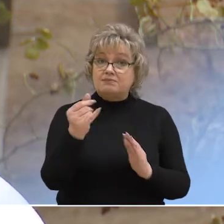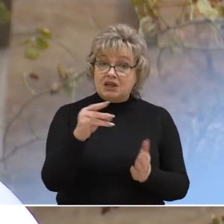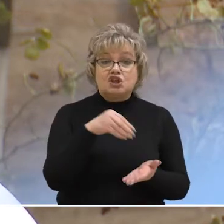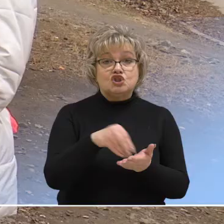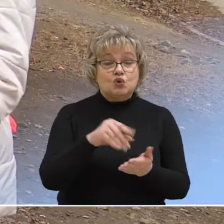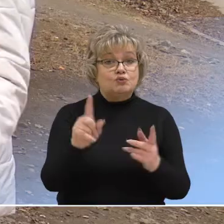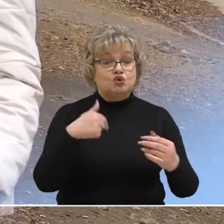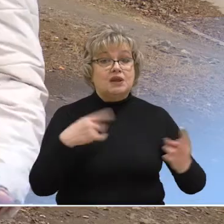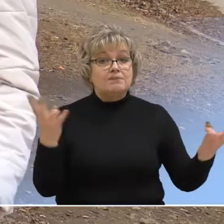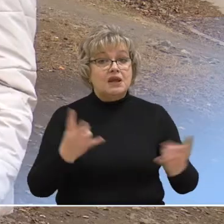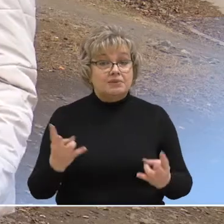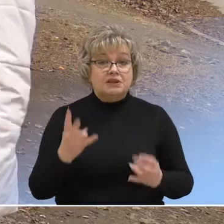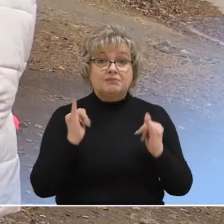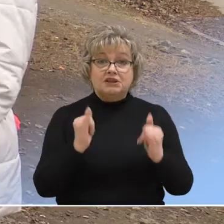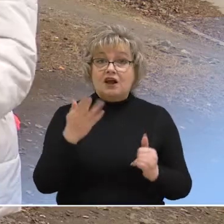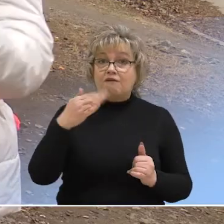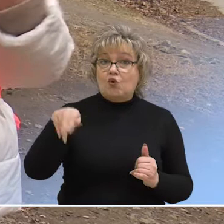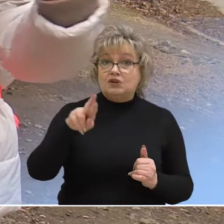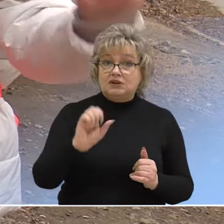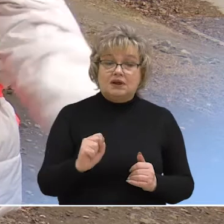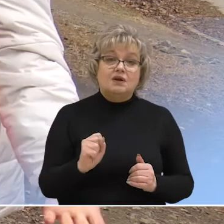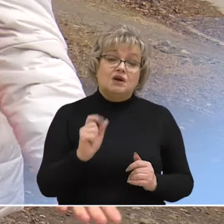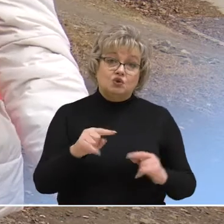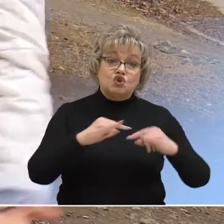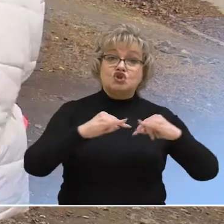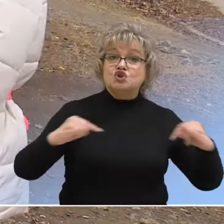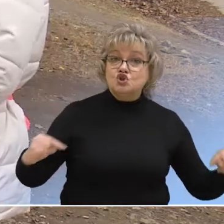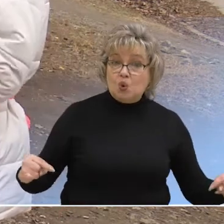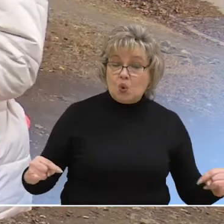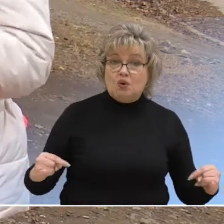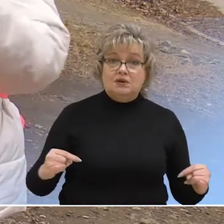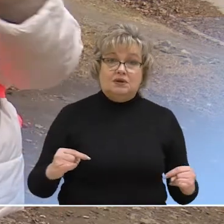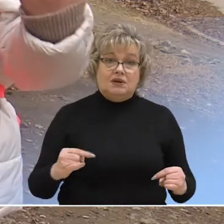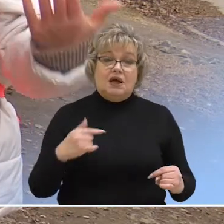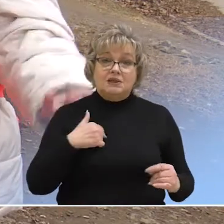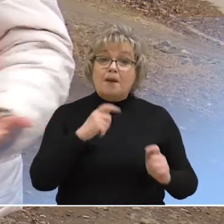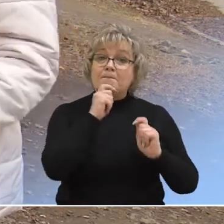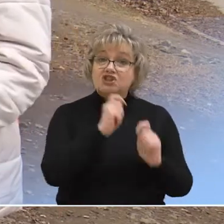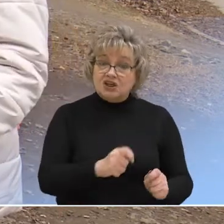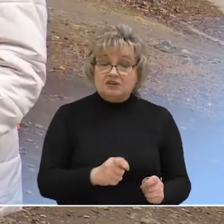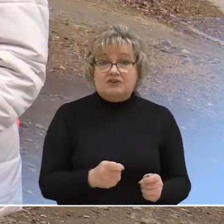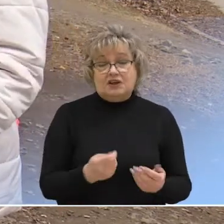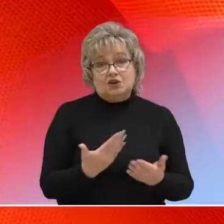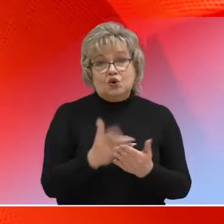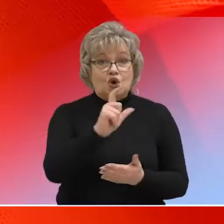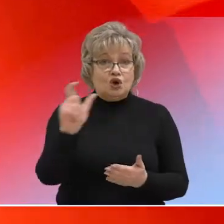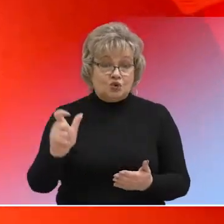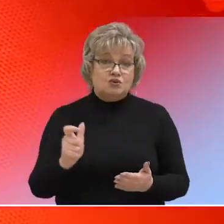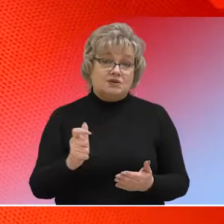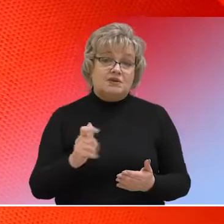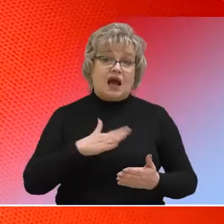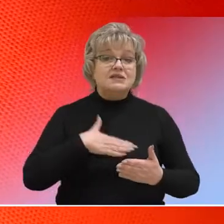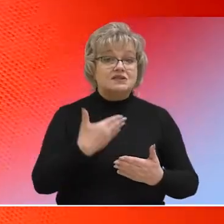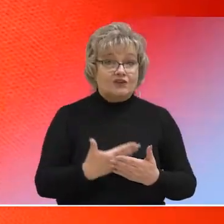закупаем то, что нам необходимо для фонда. Там, например, тот же стол нам пожертвовали, ну, как-то вот люди отзываются,